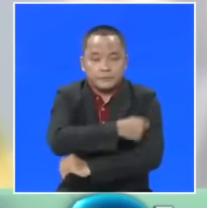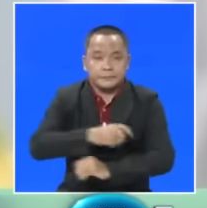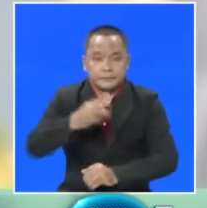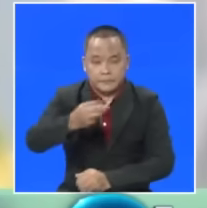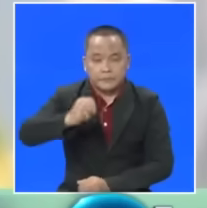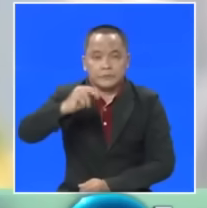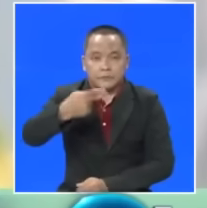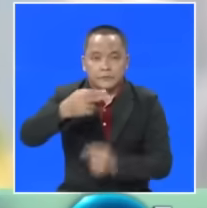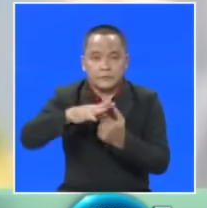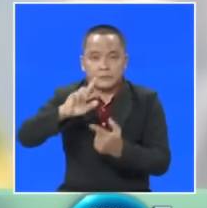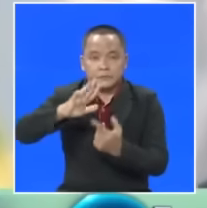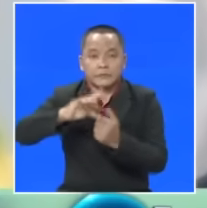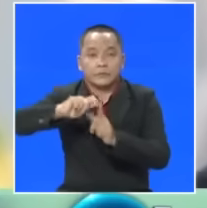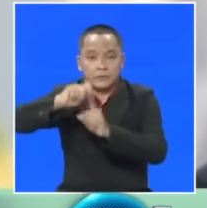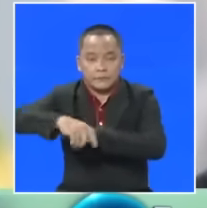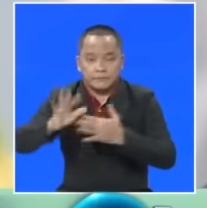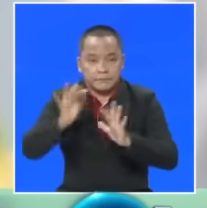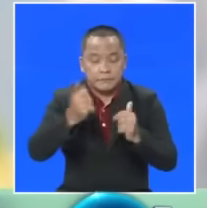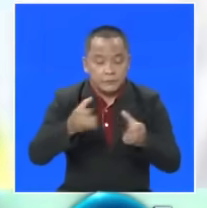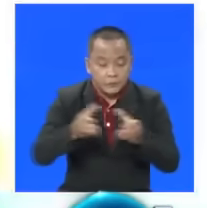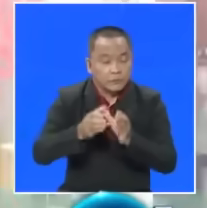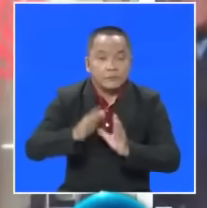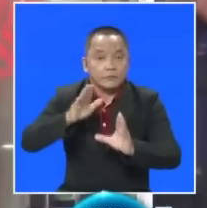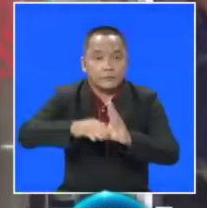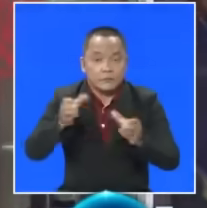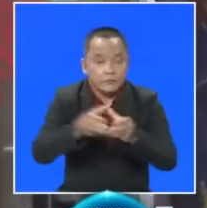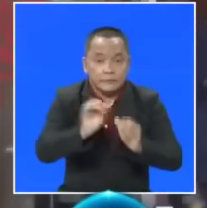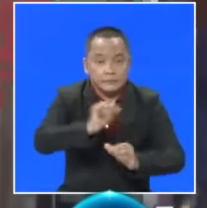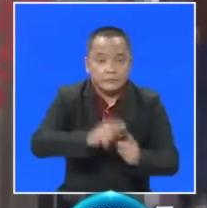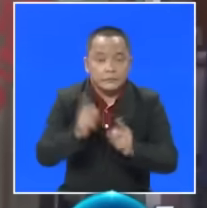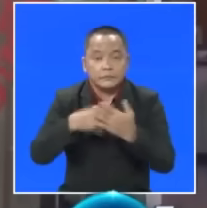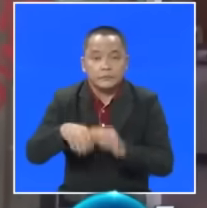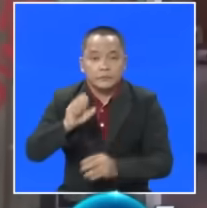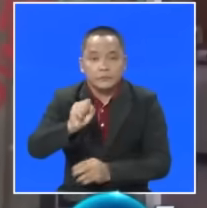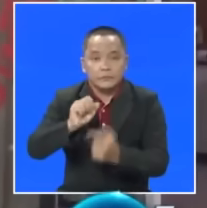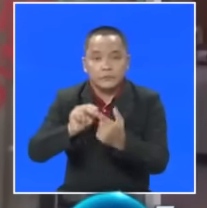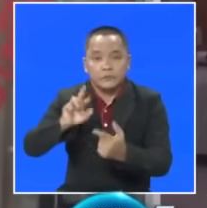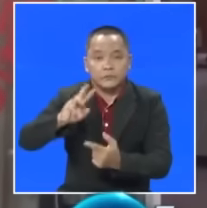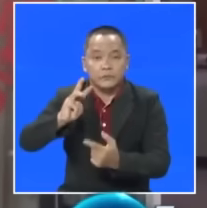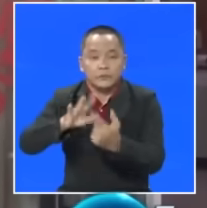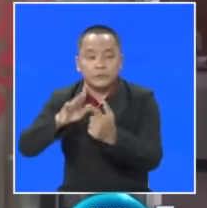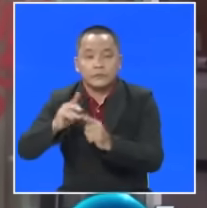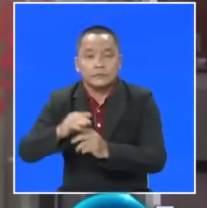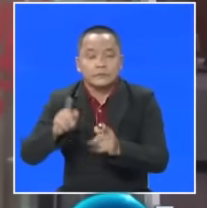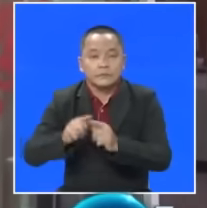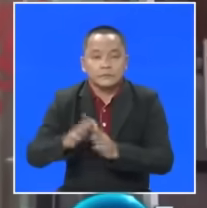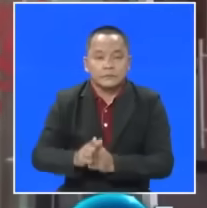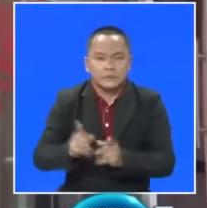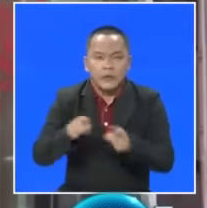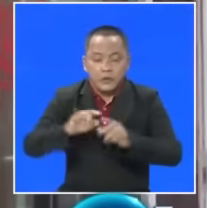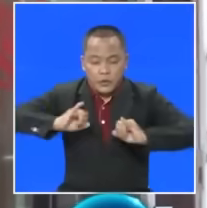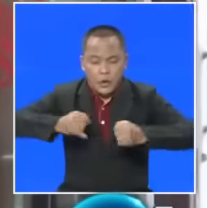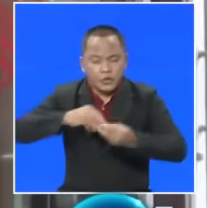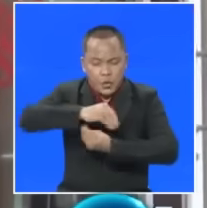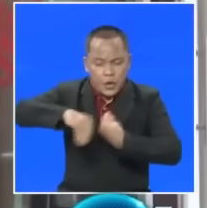ชนครราชสีมาซึ่งยังไม่มีพรรคสังกัดอีกคนคือสุรวุฒิเชิดชัยทายาทเจ๊เกียวเจ้